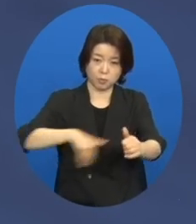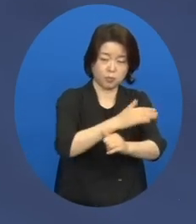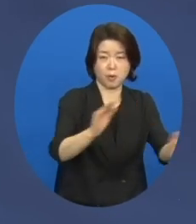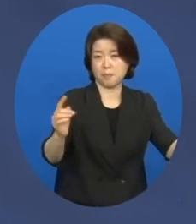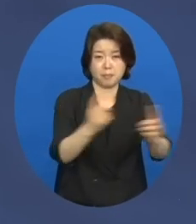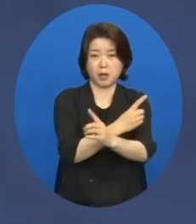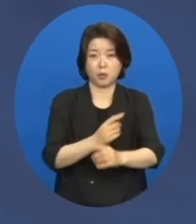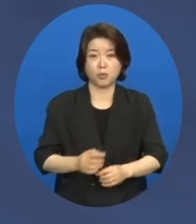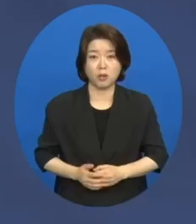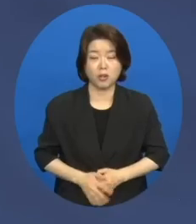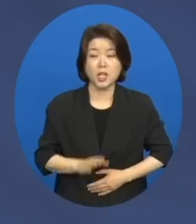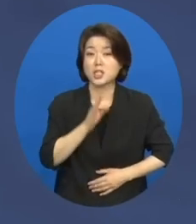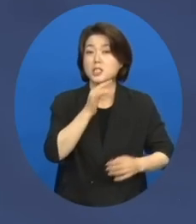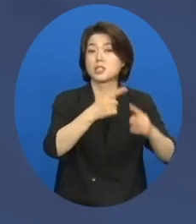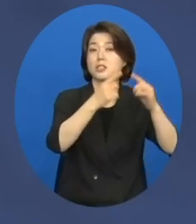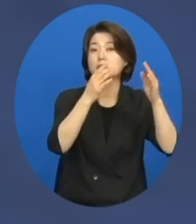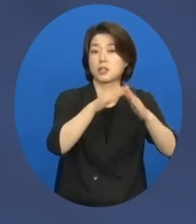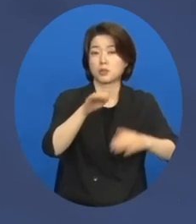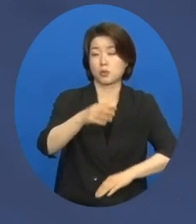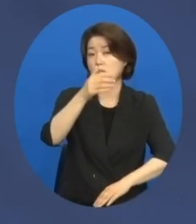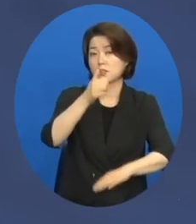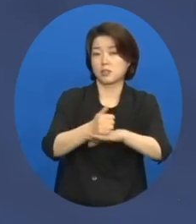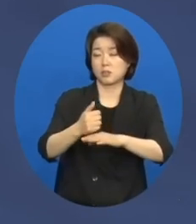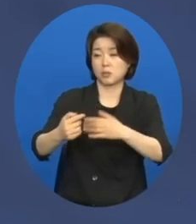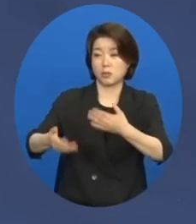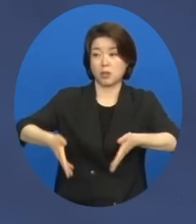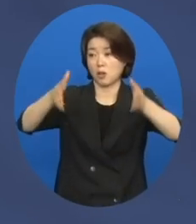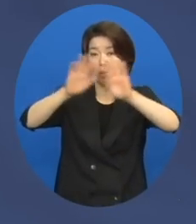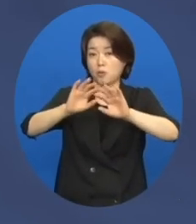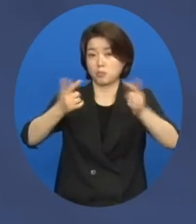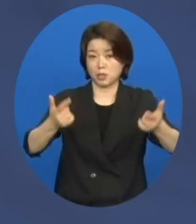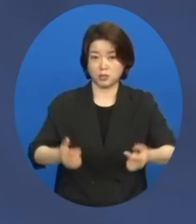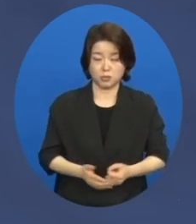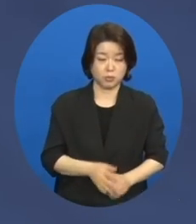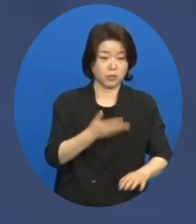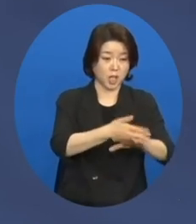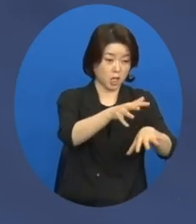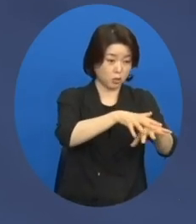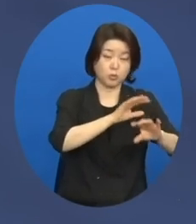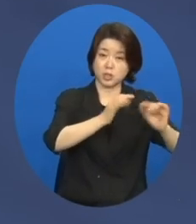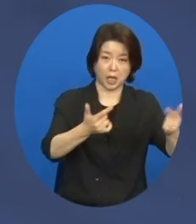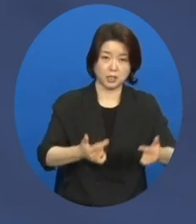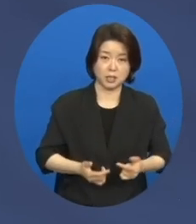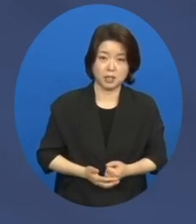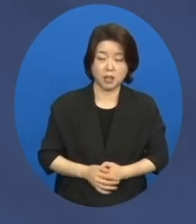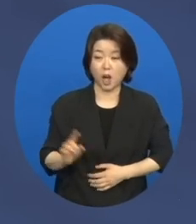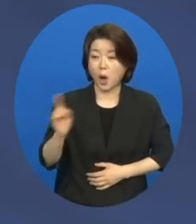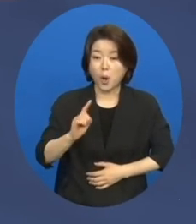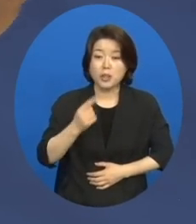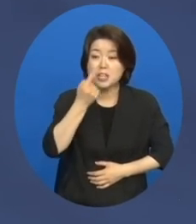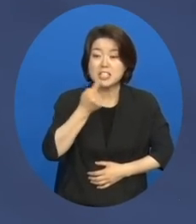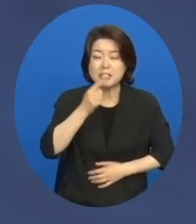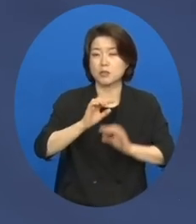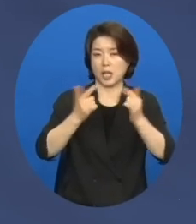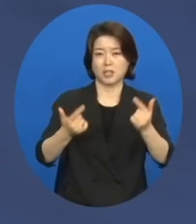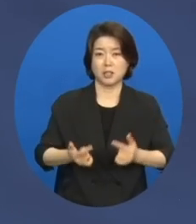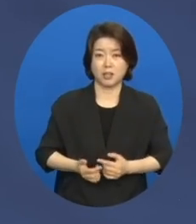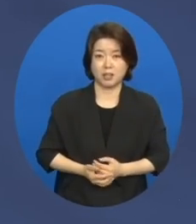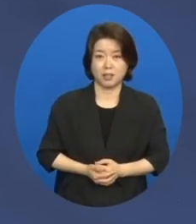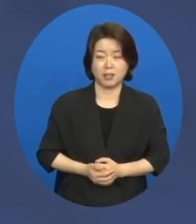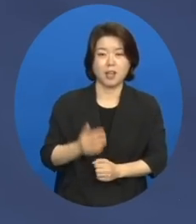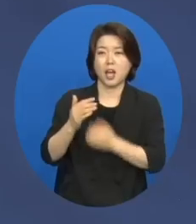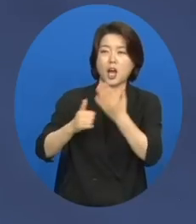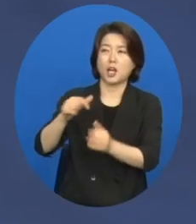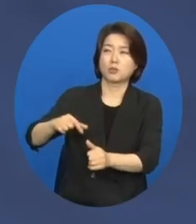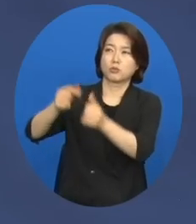진짜 교회는 드디어 건물도 아니고, 그리고 다른 조직도 아니고, 그 어떤 이론이 아니라 하나님